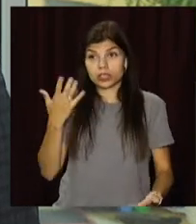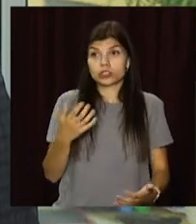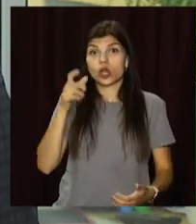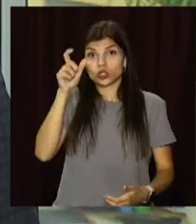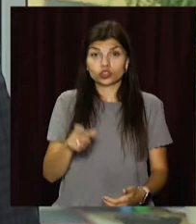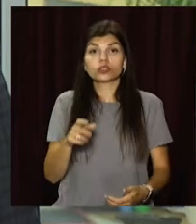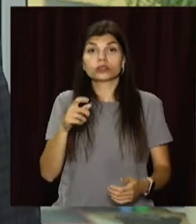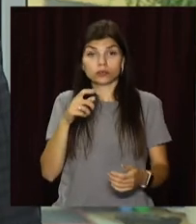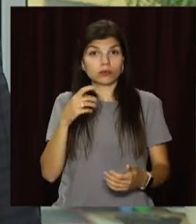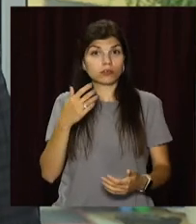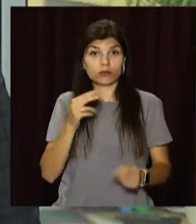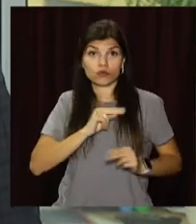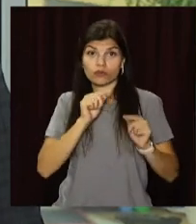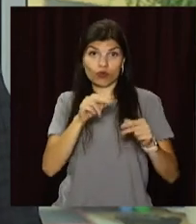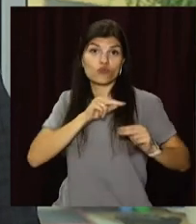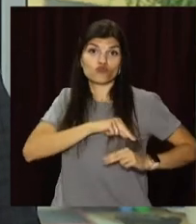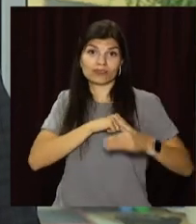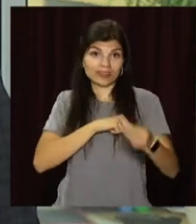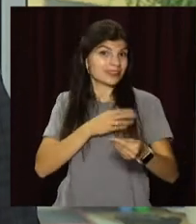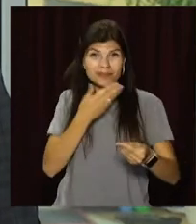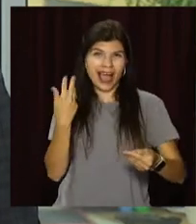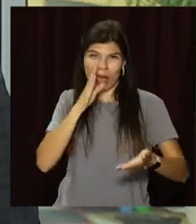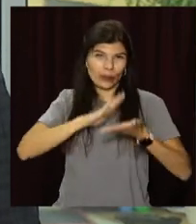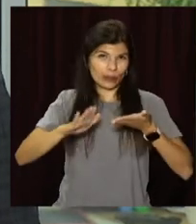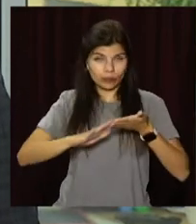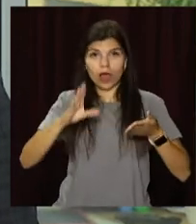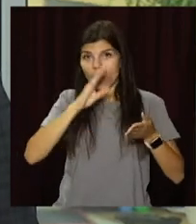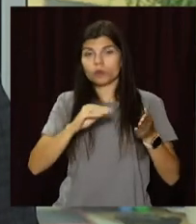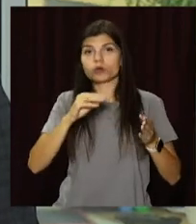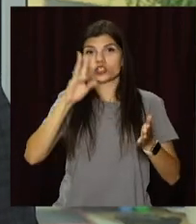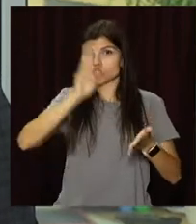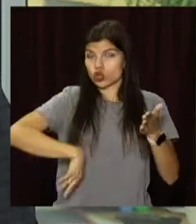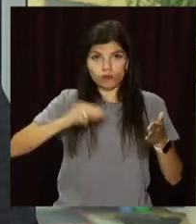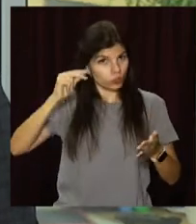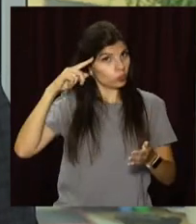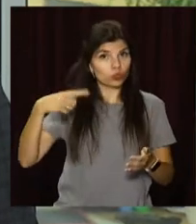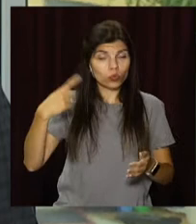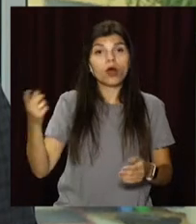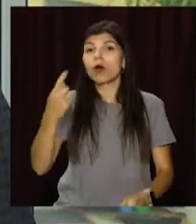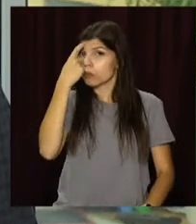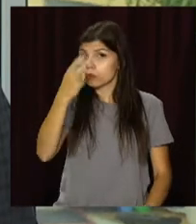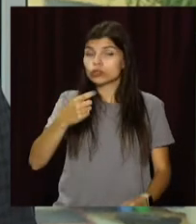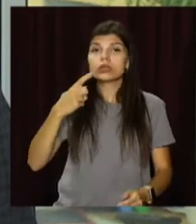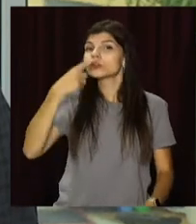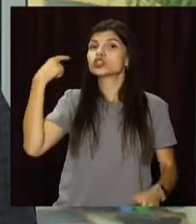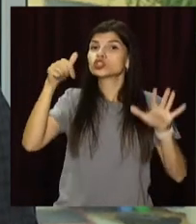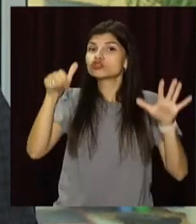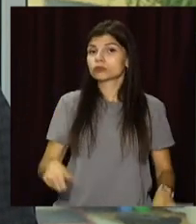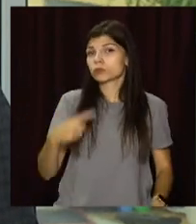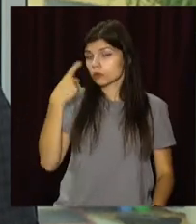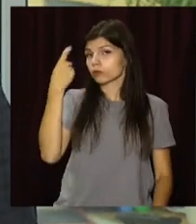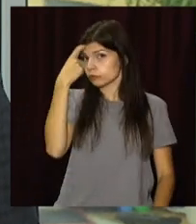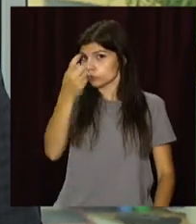оштрафувати на 96 тисяч гривень. В обласному управлінні Держпраці кажуть, попереджали про перевірку за півроку, аби